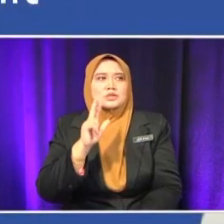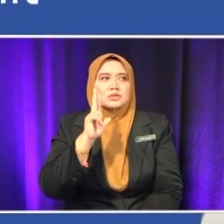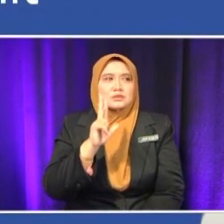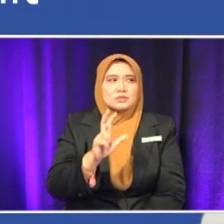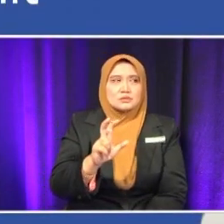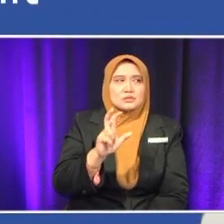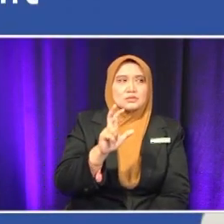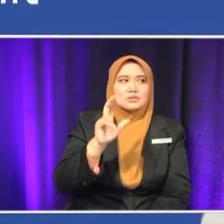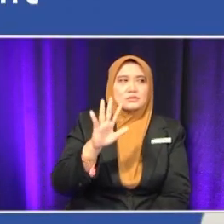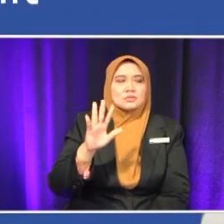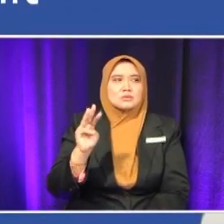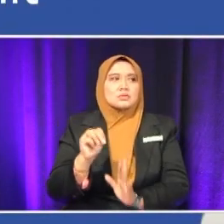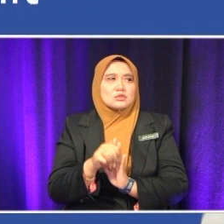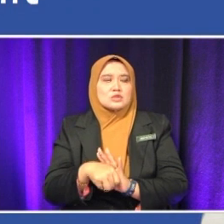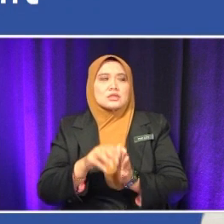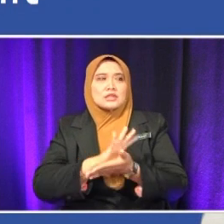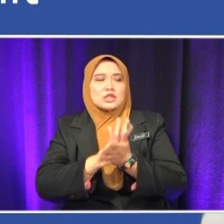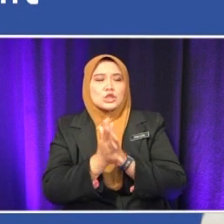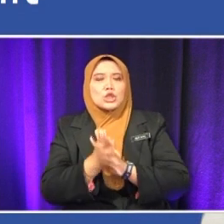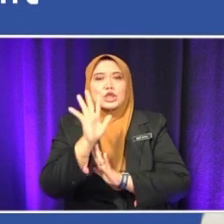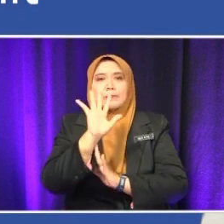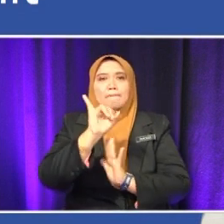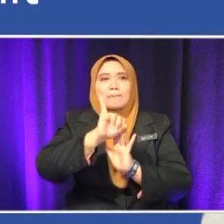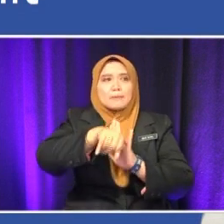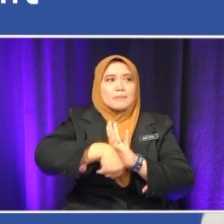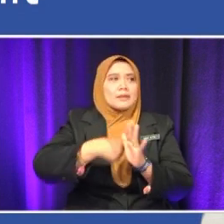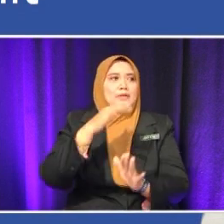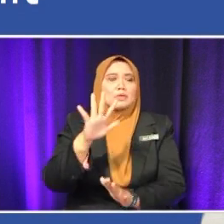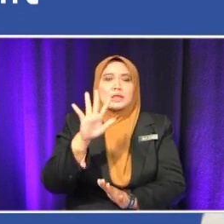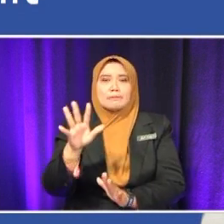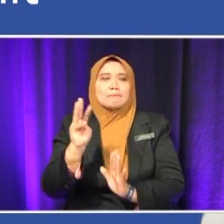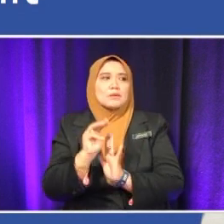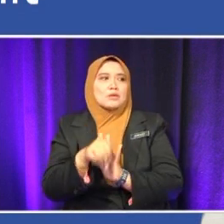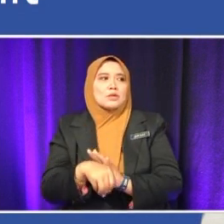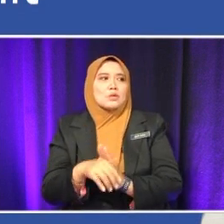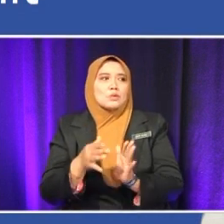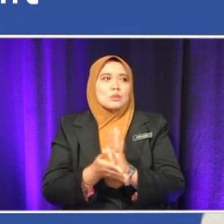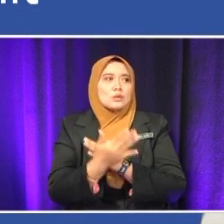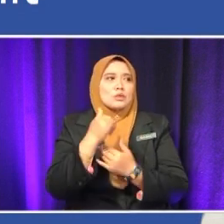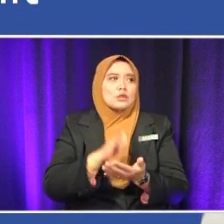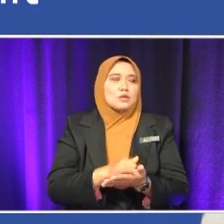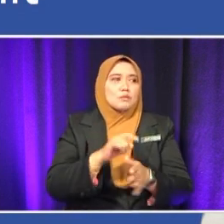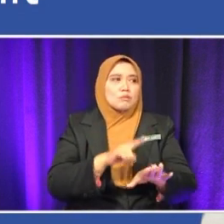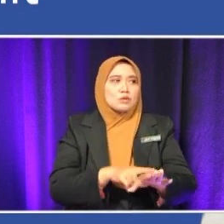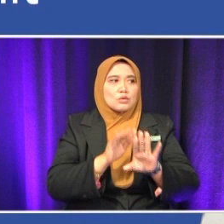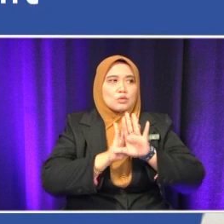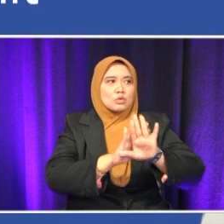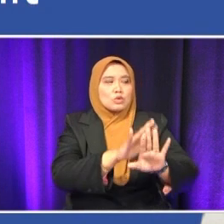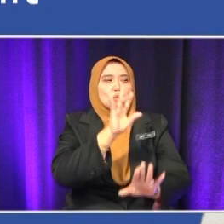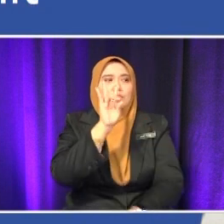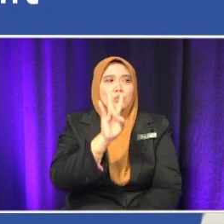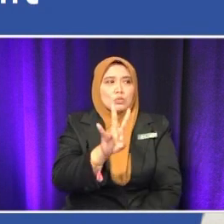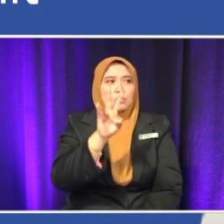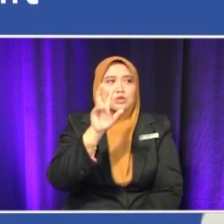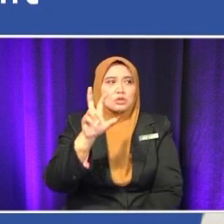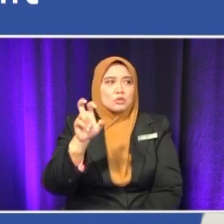tukar kepada jam dan minit, iaitu 5 jam 55 minit. Jadi masa bertolak adalah 07.30. Masa